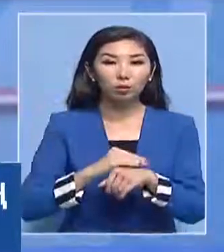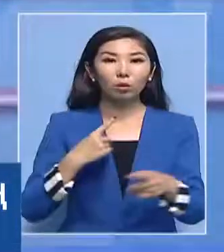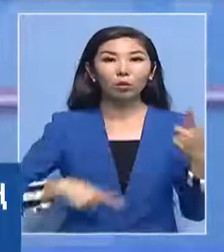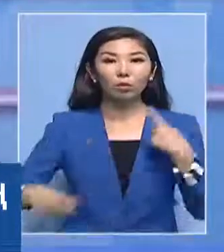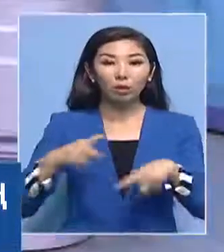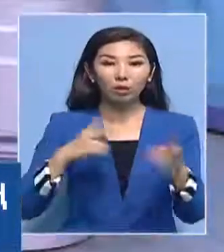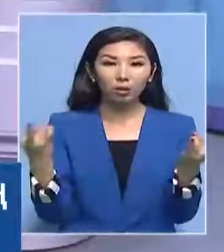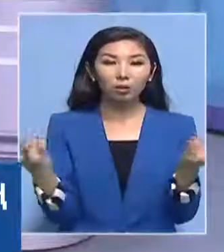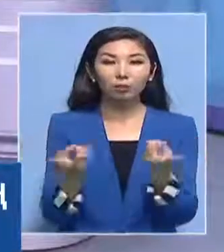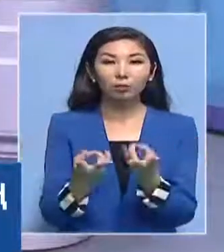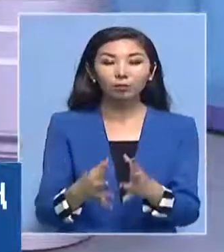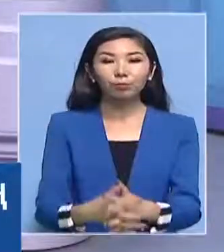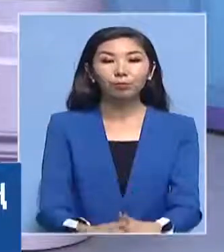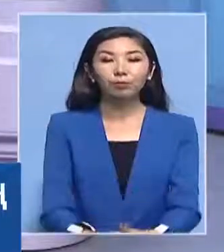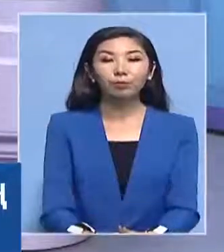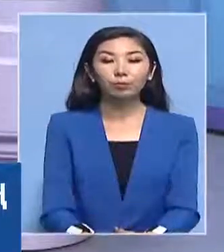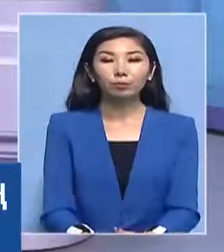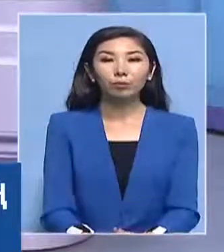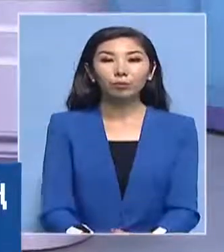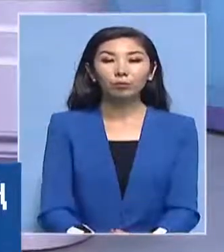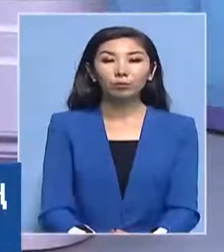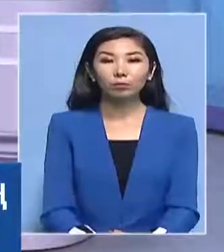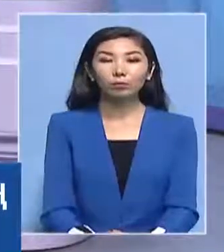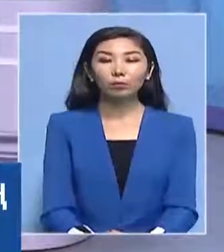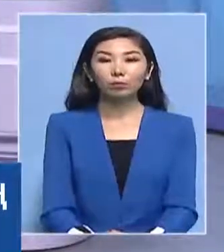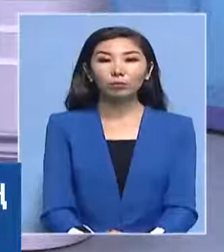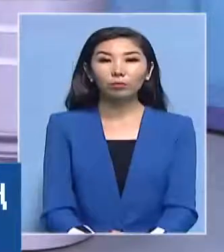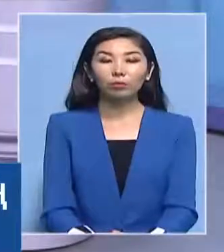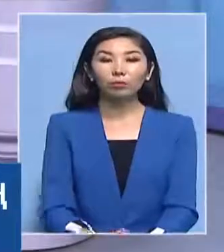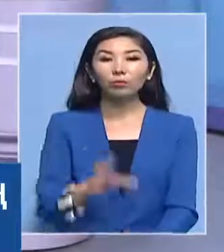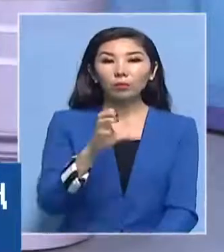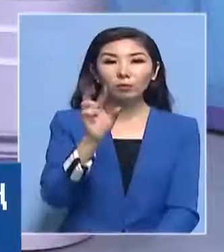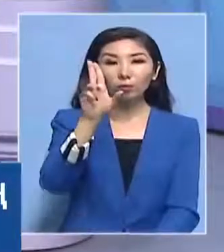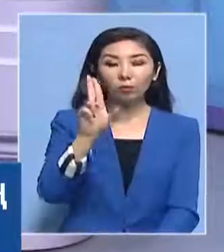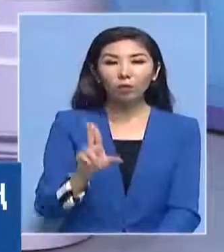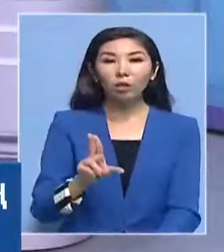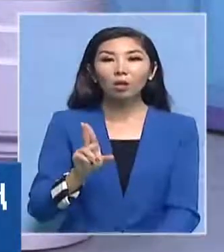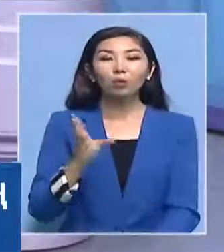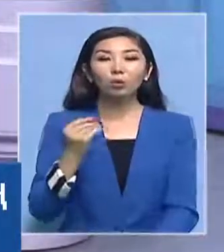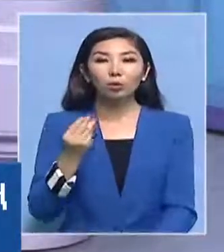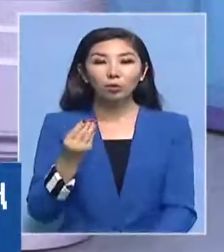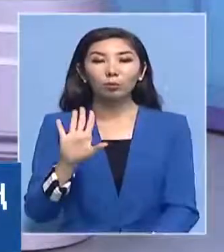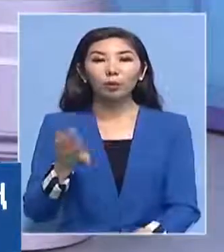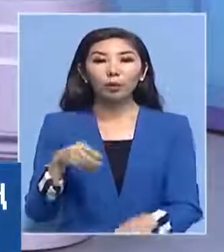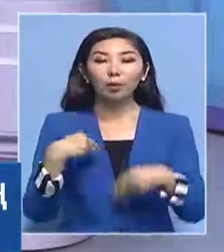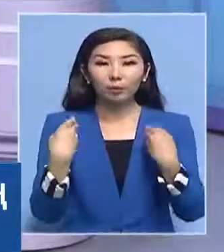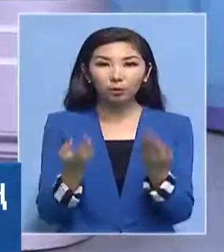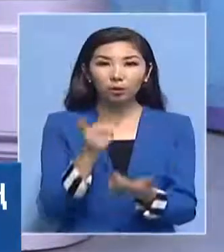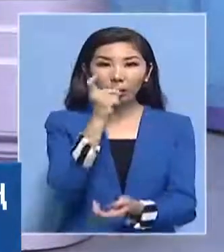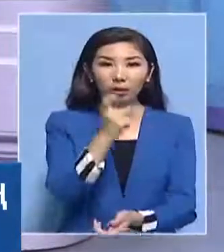оралу керек, отбасы тыныш болу керек, жалақысын уақытында алып тұру керек, әлеуметтік жаңа төлемдері барып тұру керек.